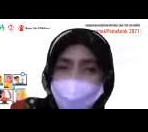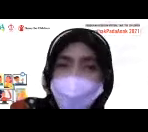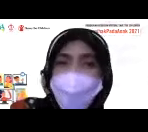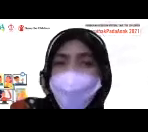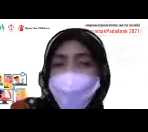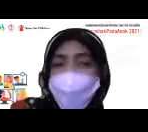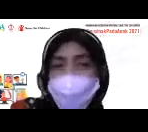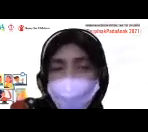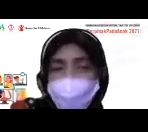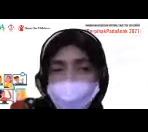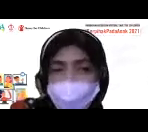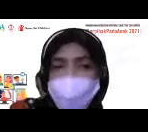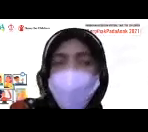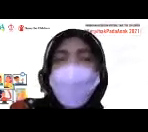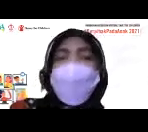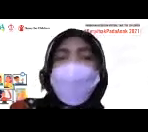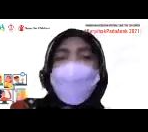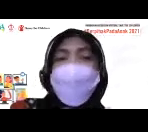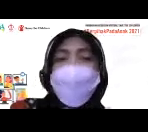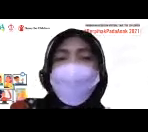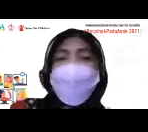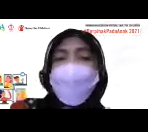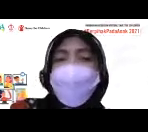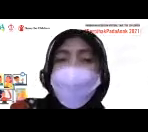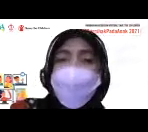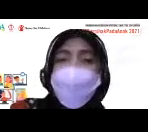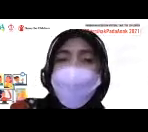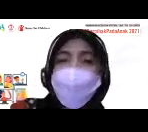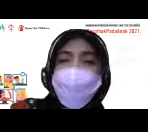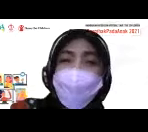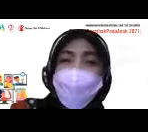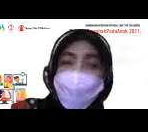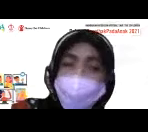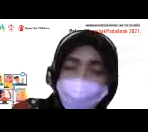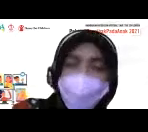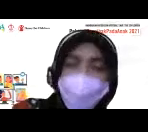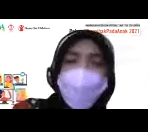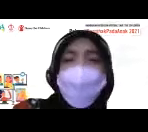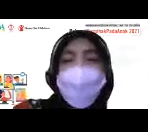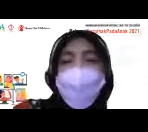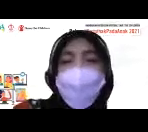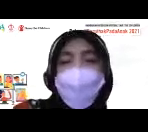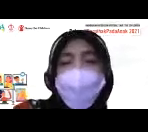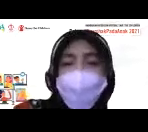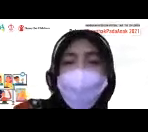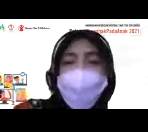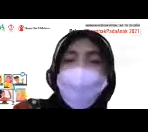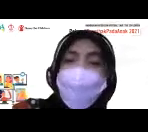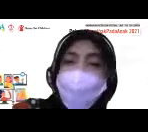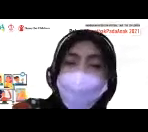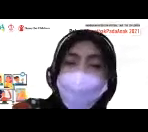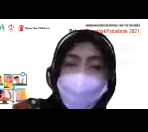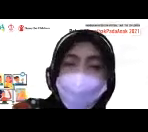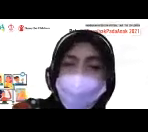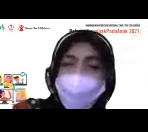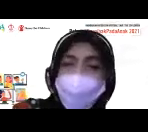Puskesmas. Itu tahun 2020. Kemudian pada tahun 2021, walaupun kita